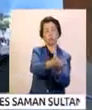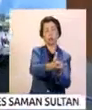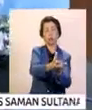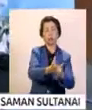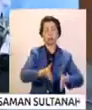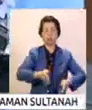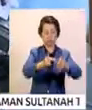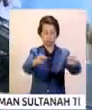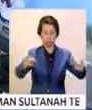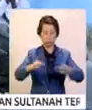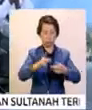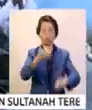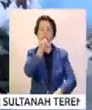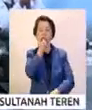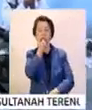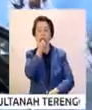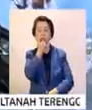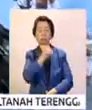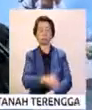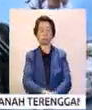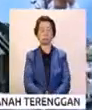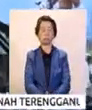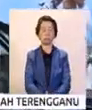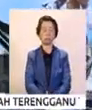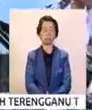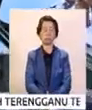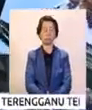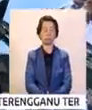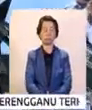kenderaan di kawasan larangan.